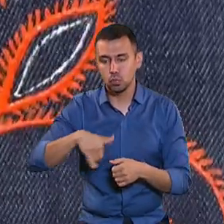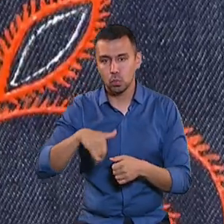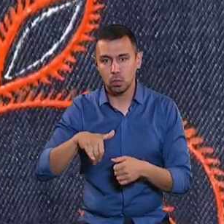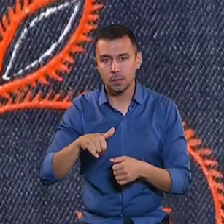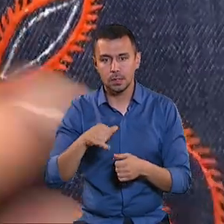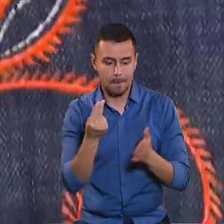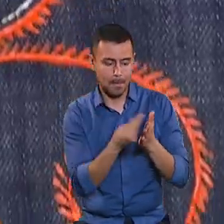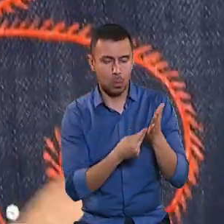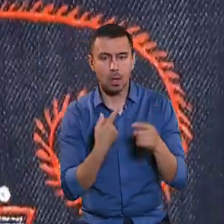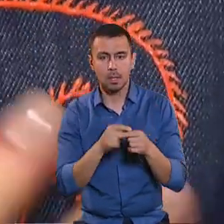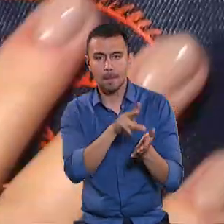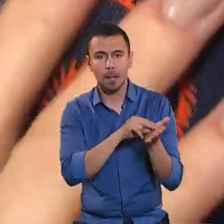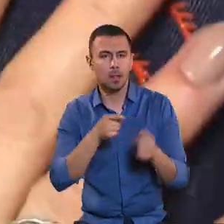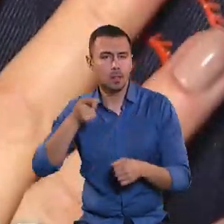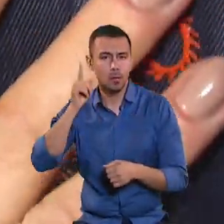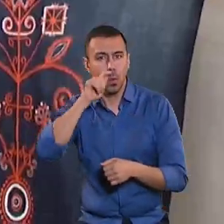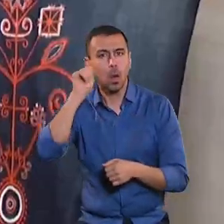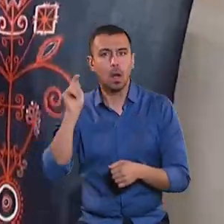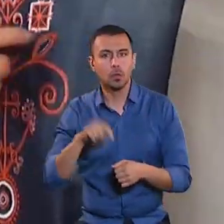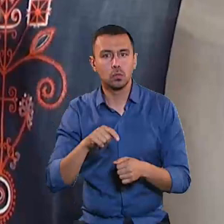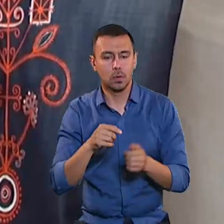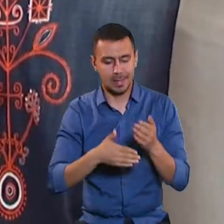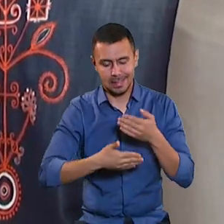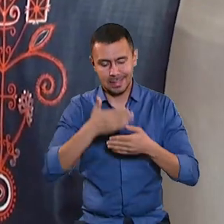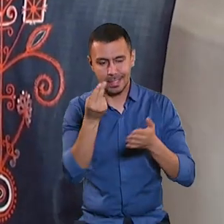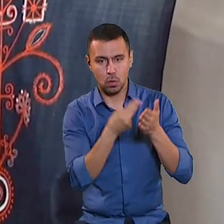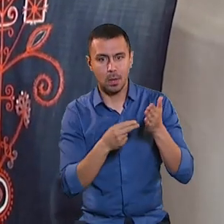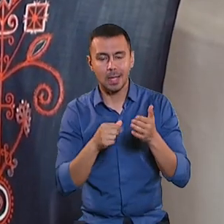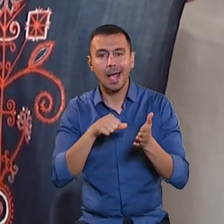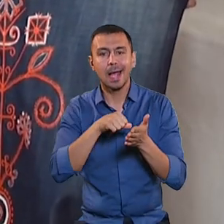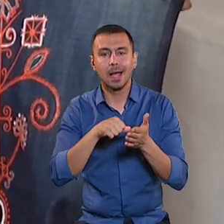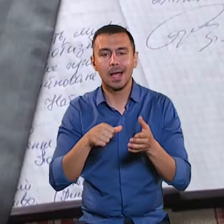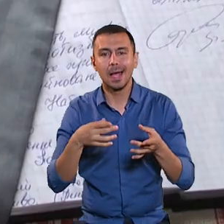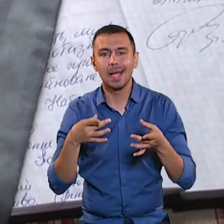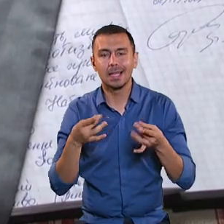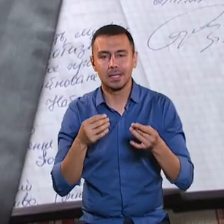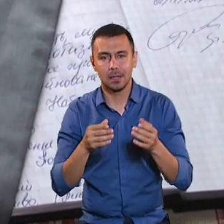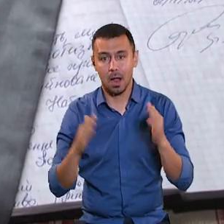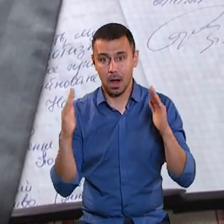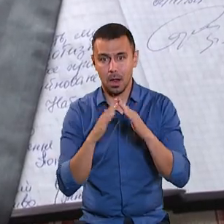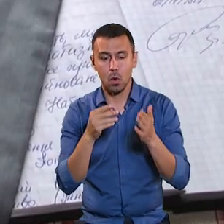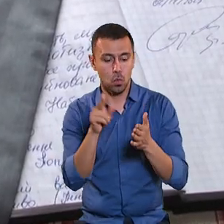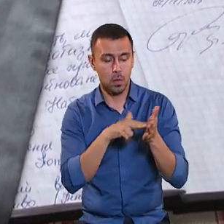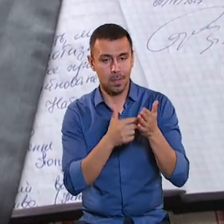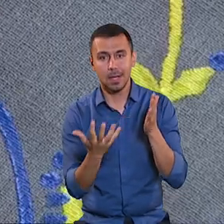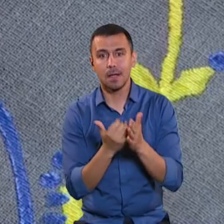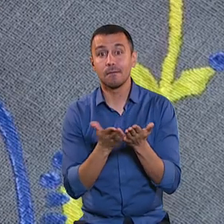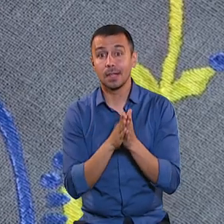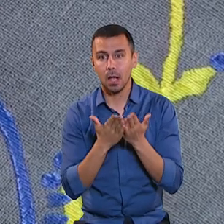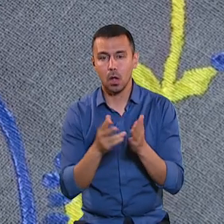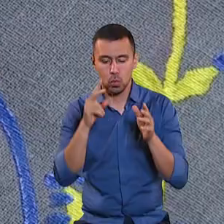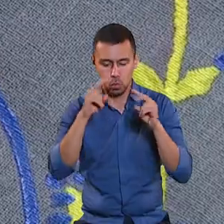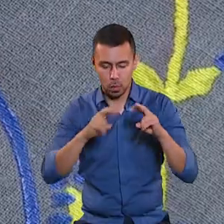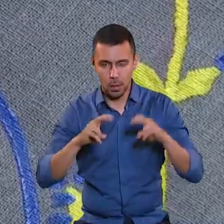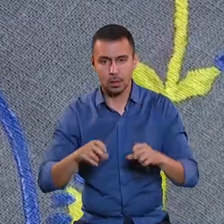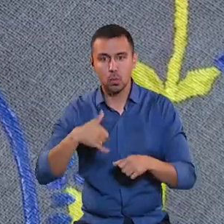з візерунком це приклад давнього українського стінопису на глиняній хаті За словами Галини розпис вона знайшла в книгах дослідників